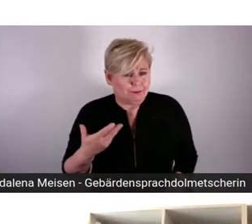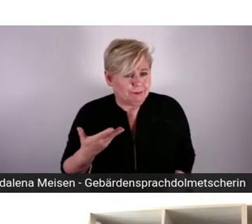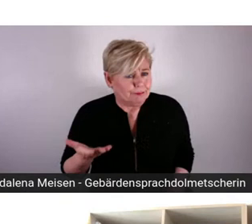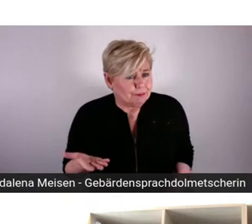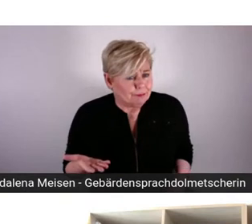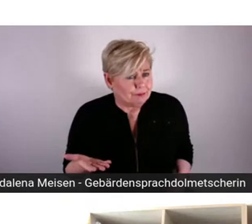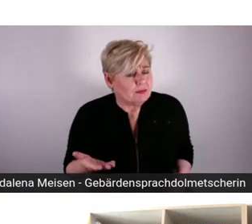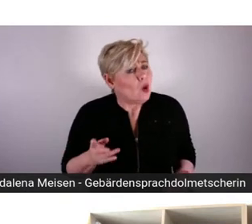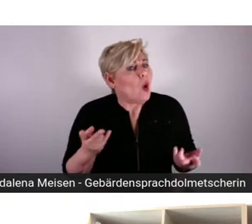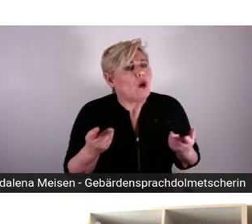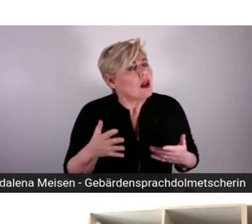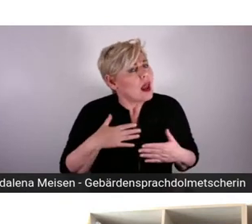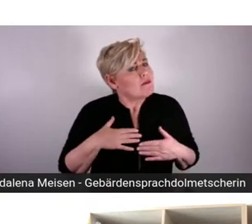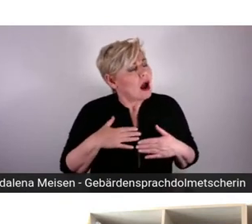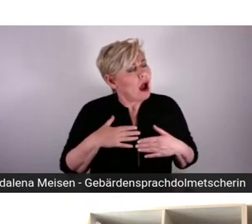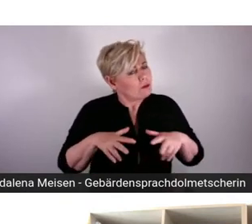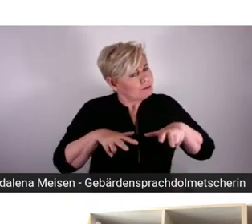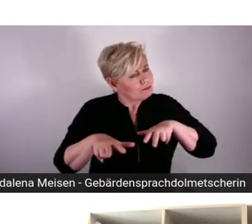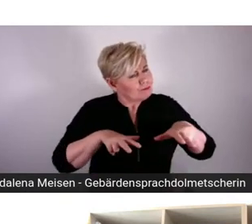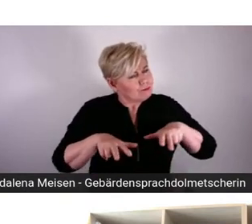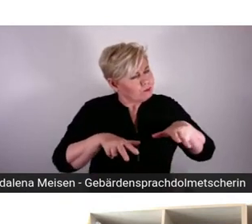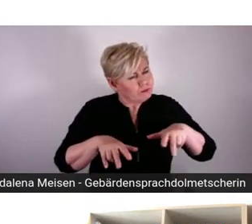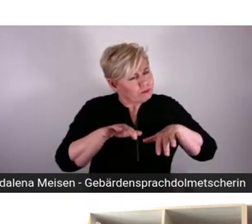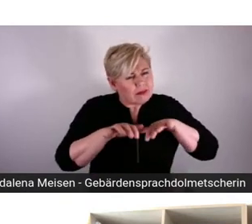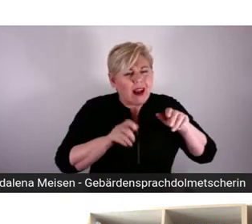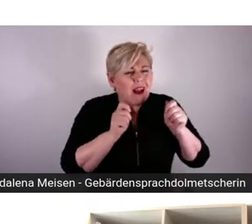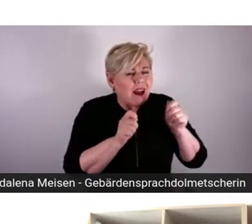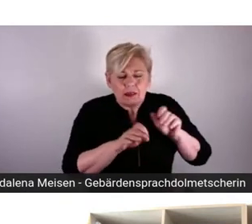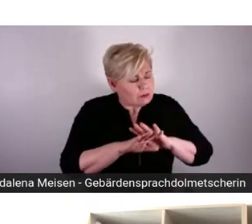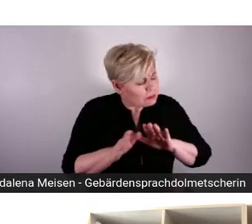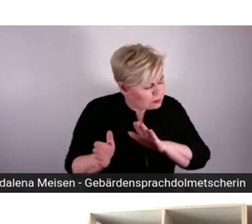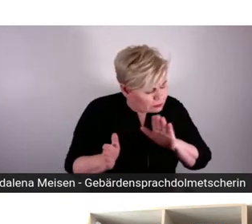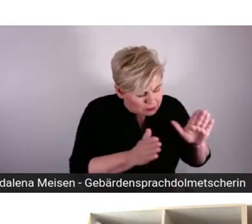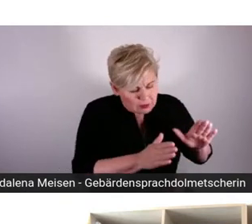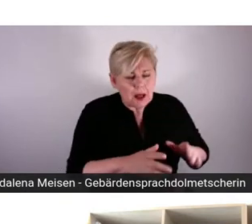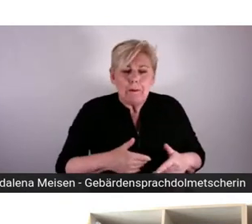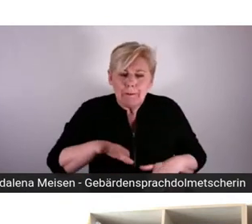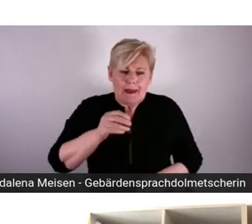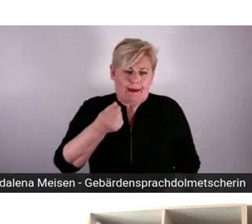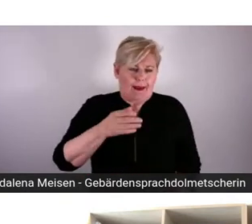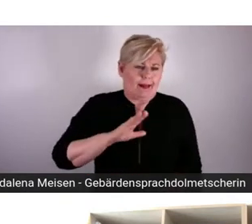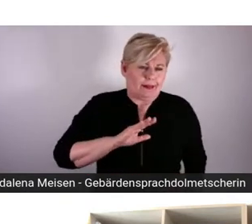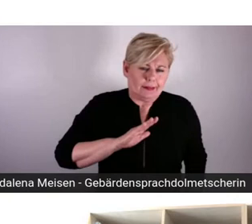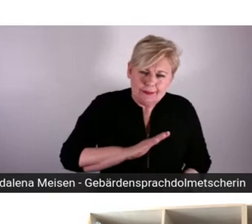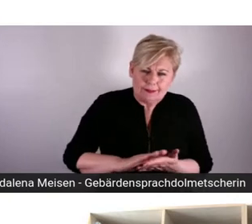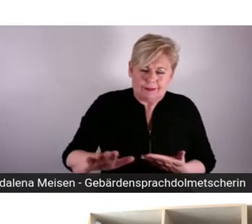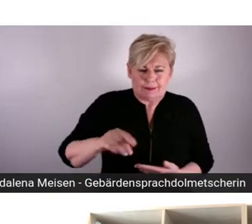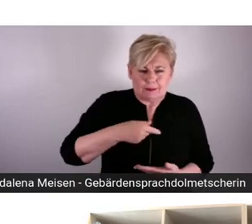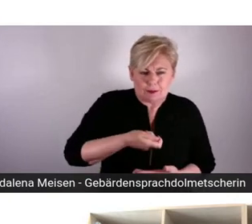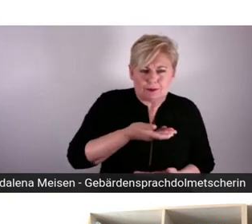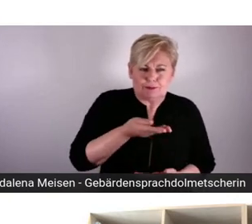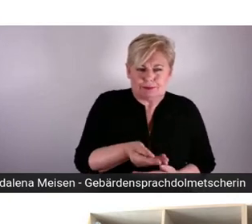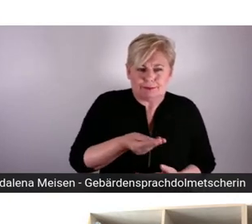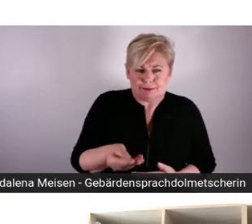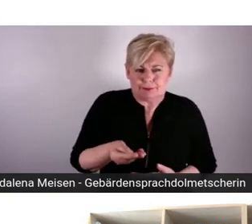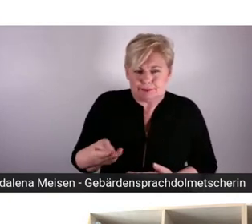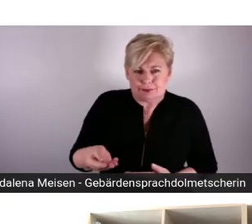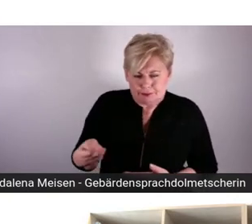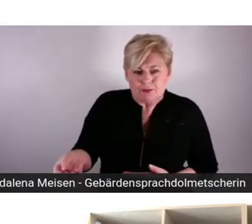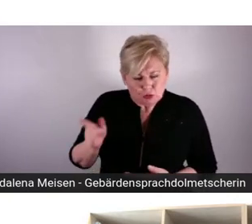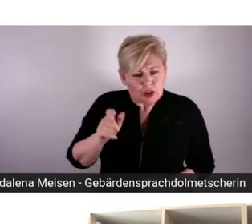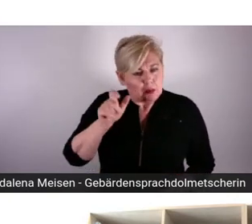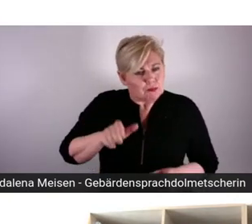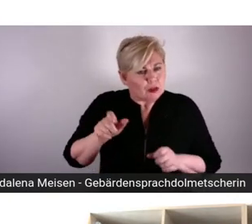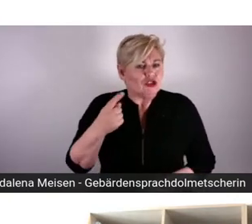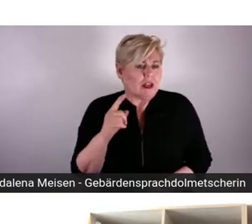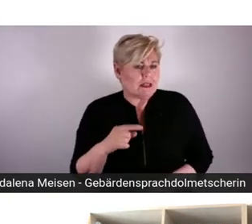einfach die unbürokratischste Möglichkeit tatsächlich mehr Geld, weil das gerade auch die Menschen im Stand sind, selbst